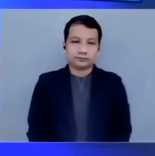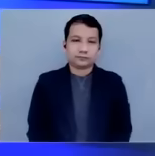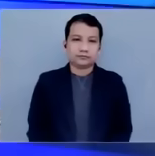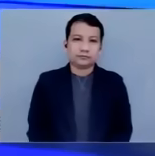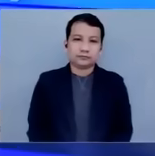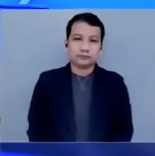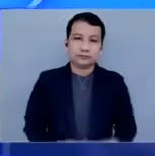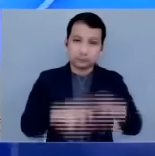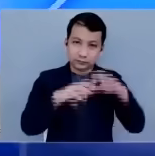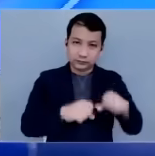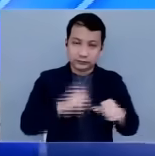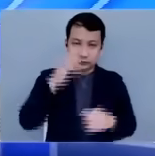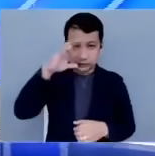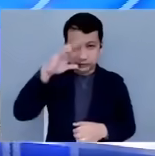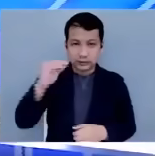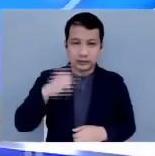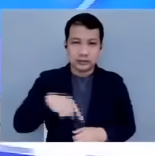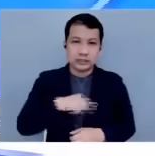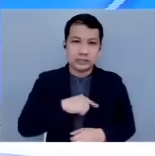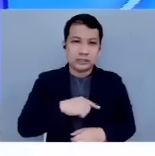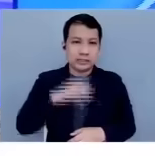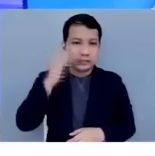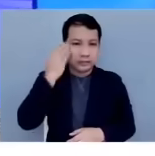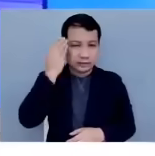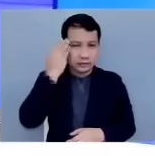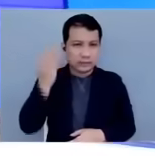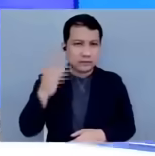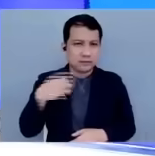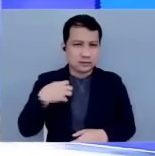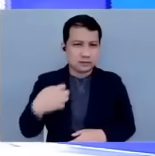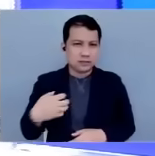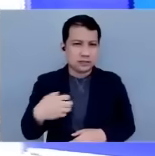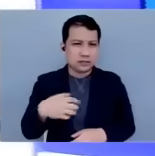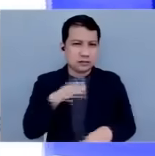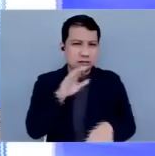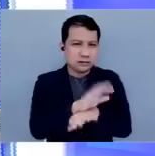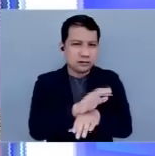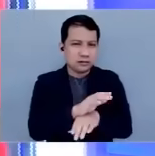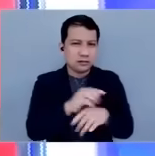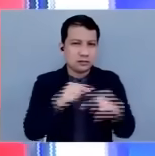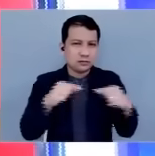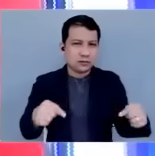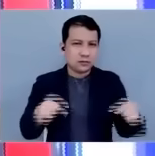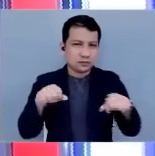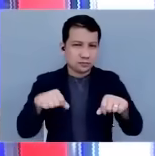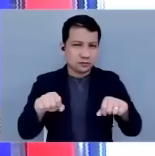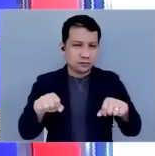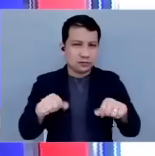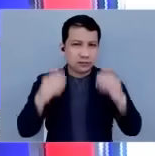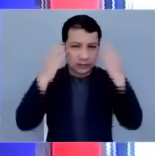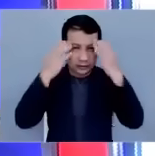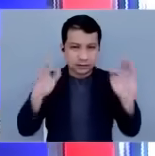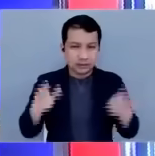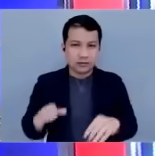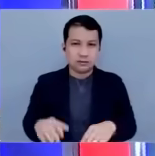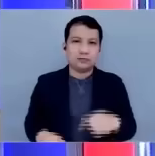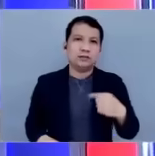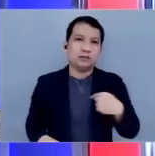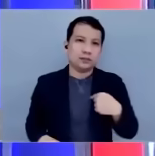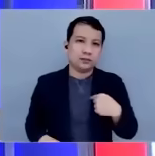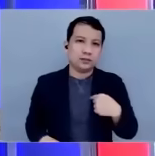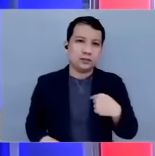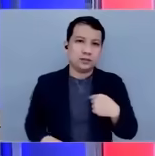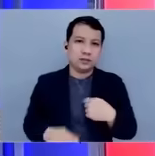Arestado ang isang lalaki na nagpanggap na pulis para takutin ang nakaaway niyang rider. Ang di niya alam, officer ng